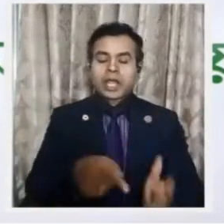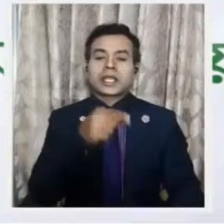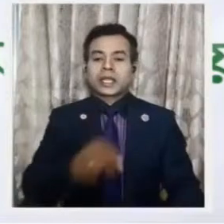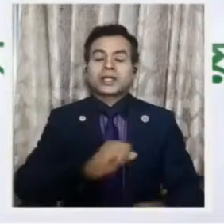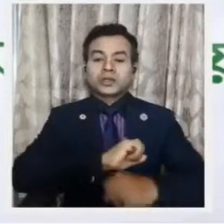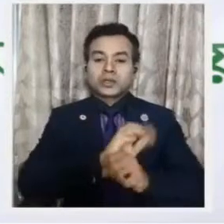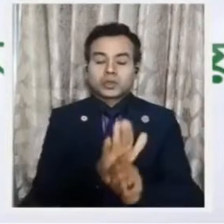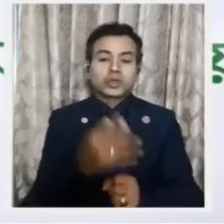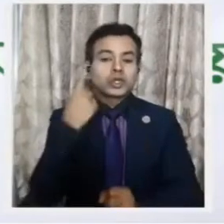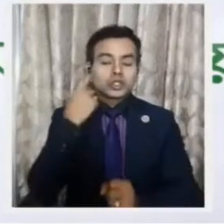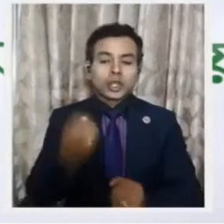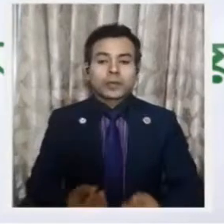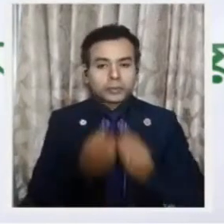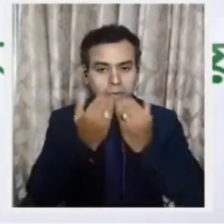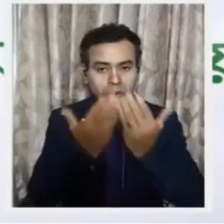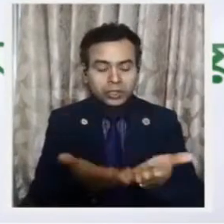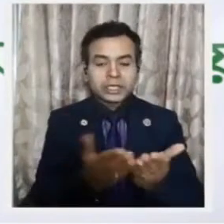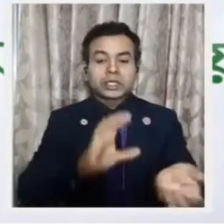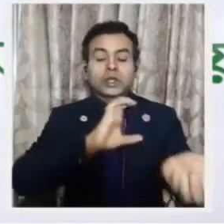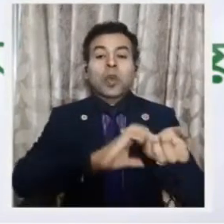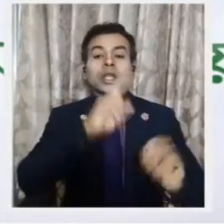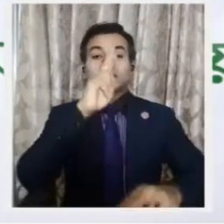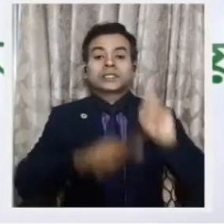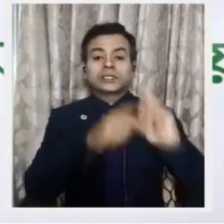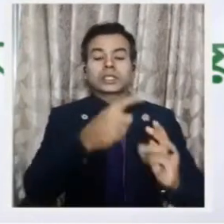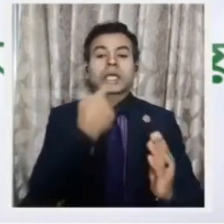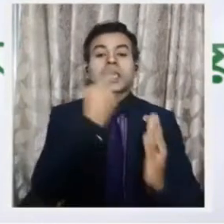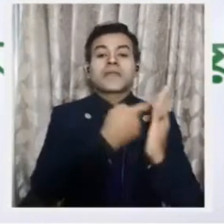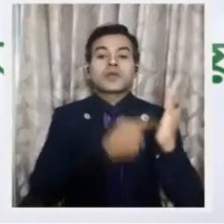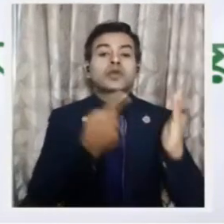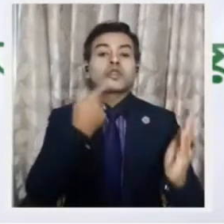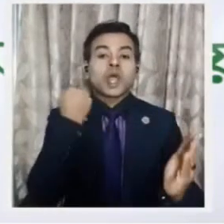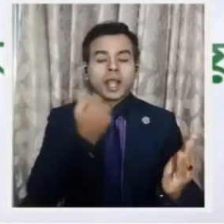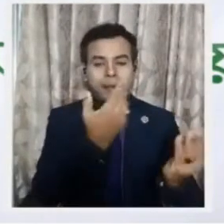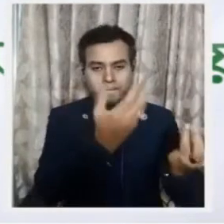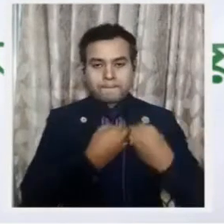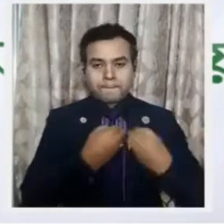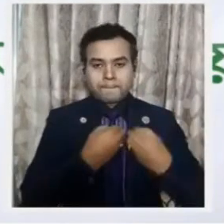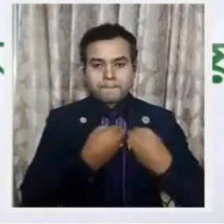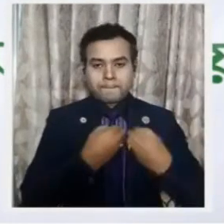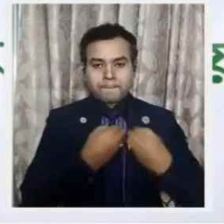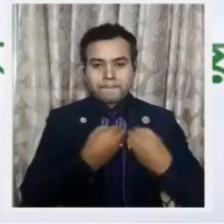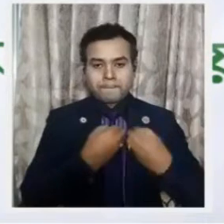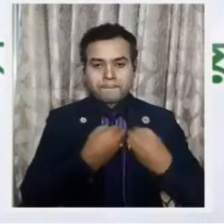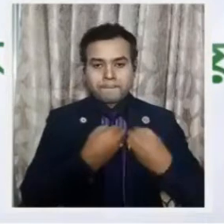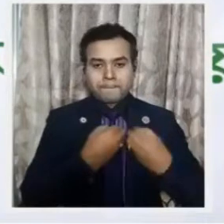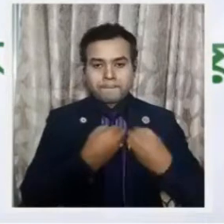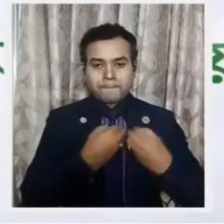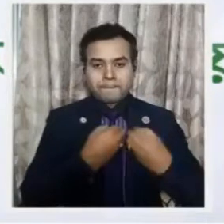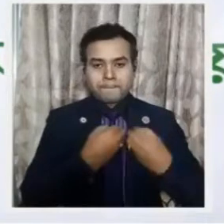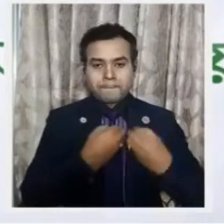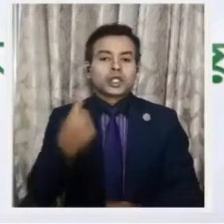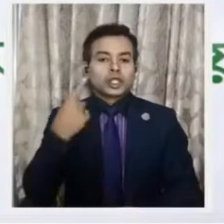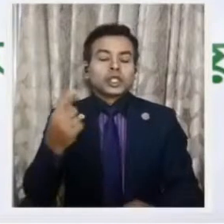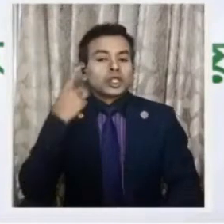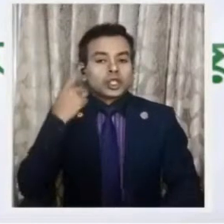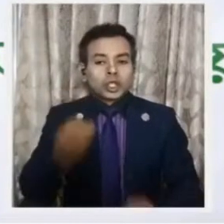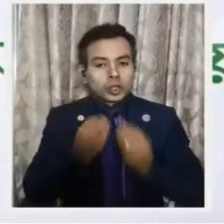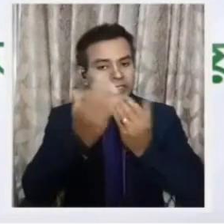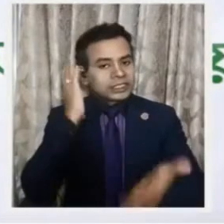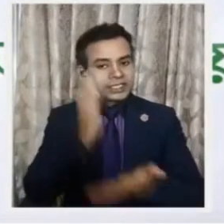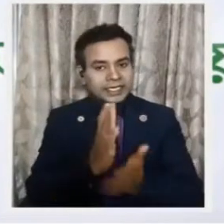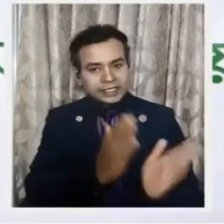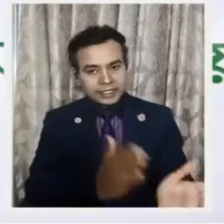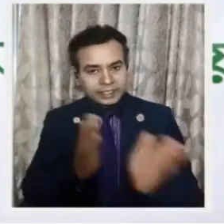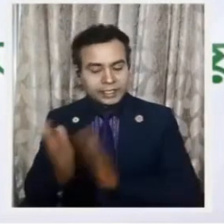408,025 জন। দক্ষিণ পূর্ব এশিয়ার পরিস্থিতি এবং বিশ্ব পরিস্থিতি সংগ্রহ করা হয়েছে বিশ্ব স্বাস্থ্য সংস্থার সিচুয়েশন রিপোর্ট